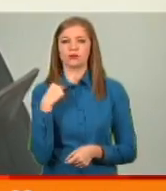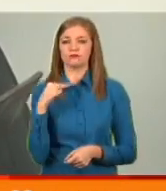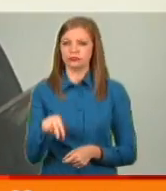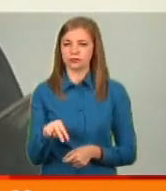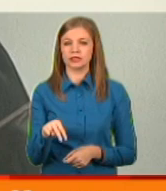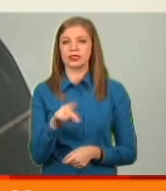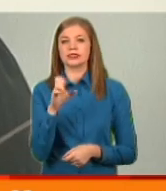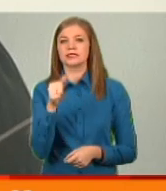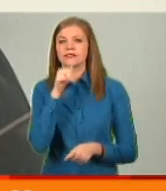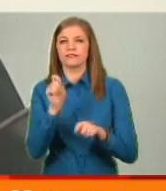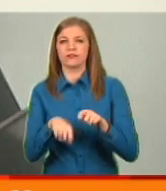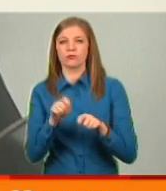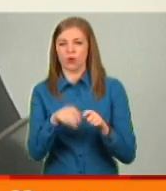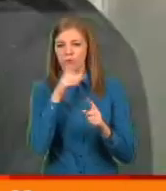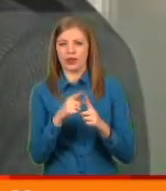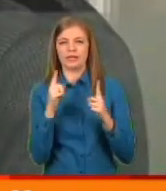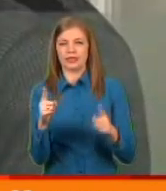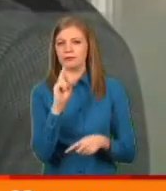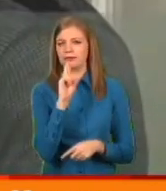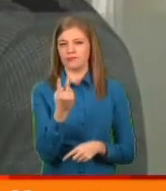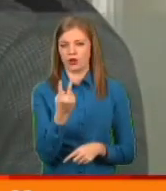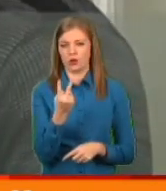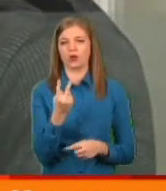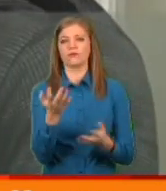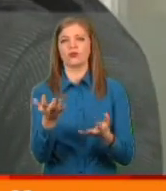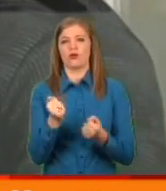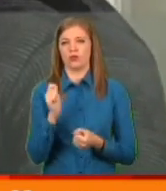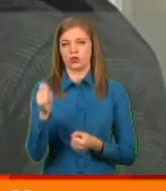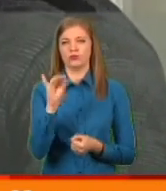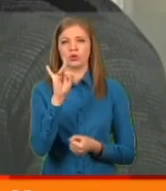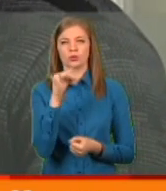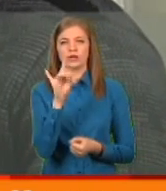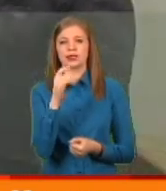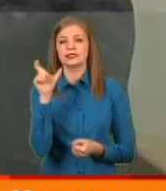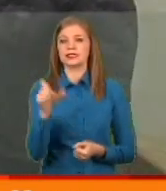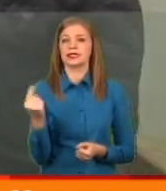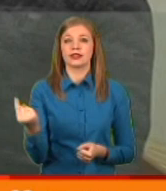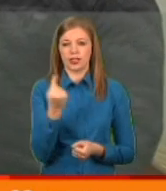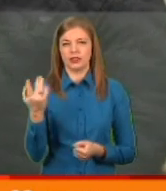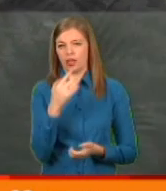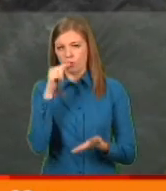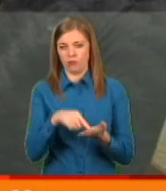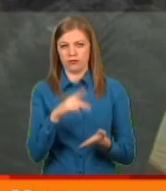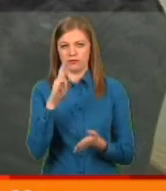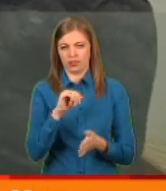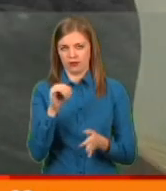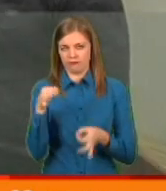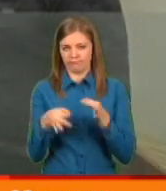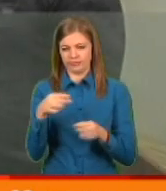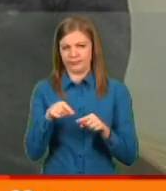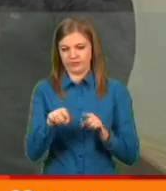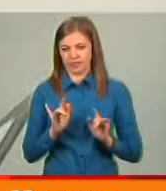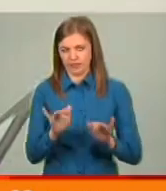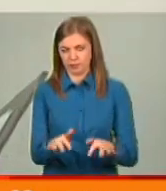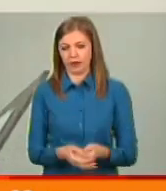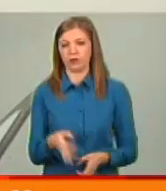позбавлення волі з випробувальним терміном – 2 роки. Отримав Юрій Крисін – єдиний, хто опинився на лаві підсудних у цій